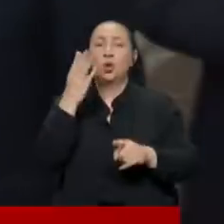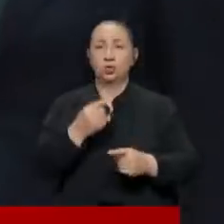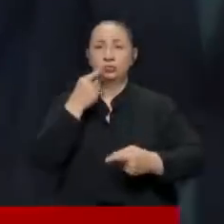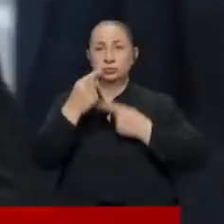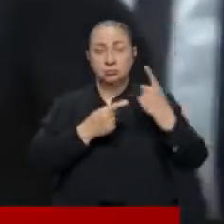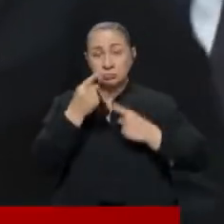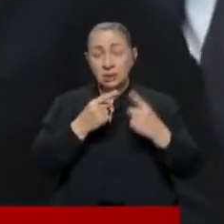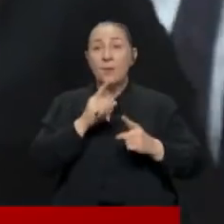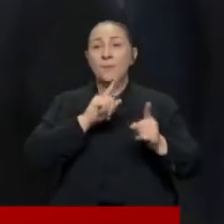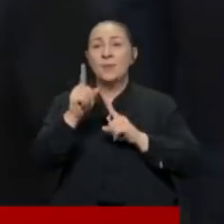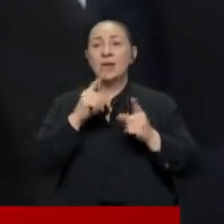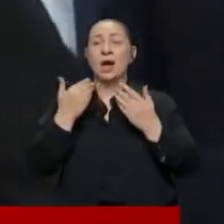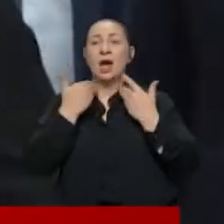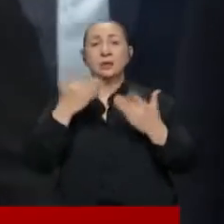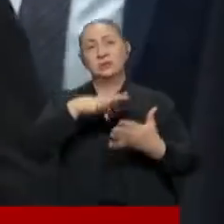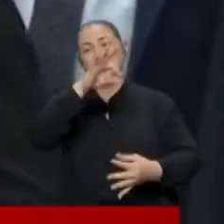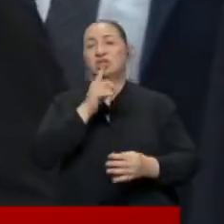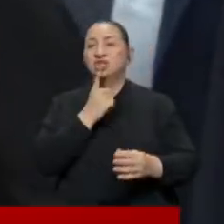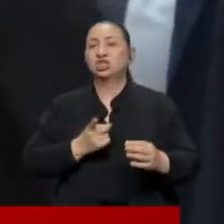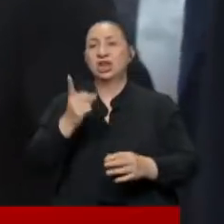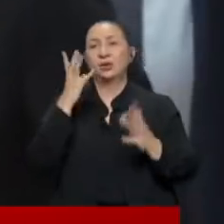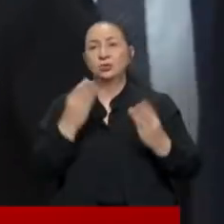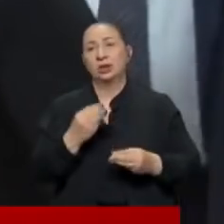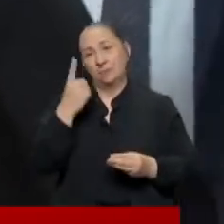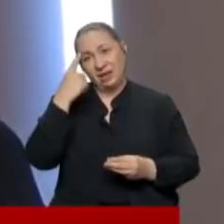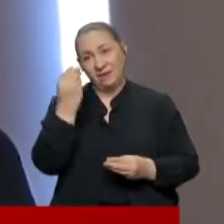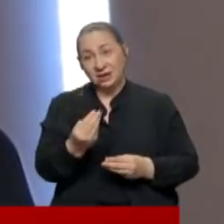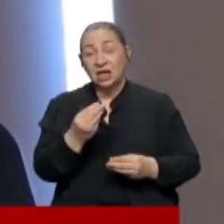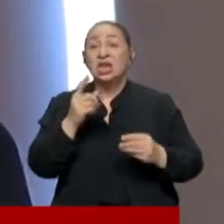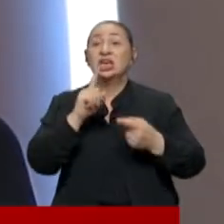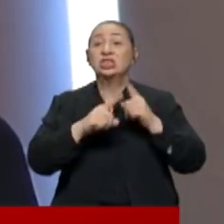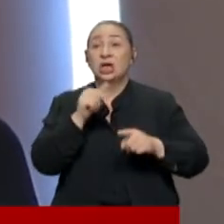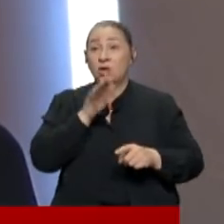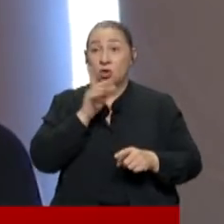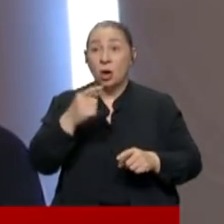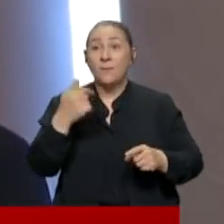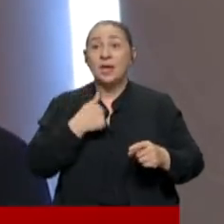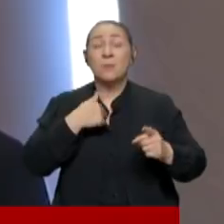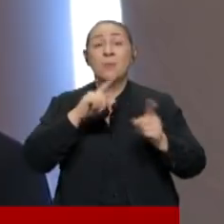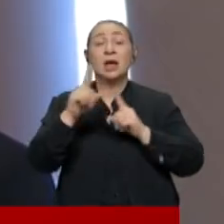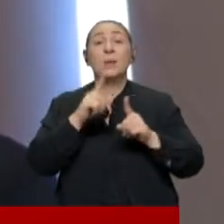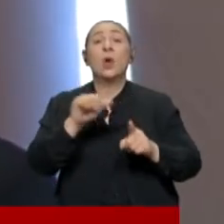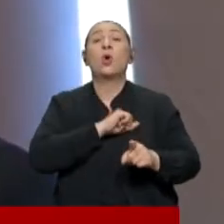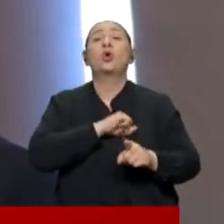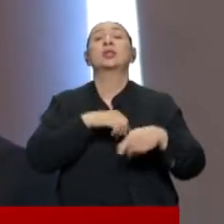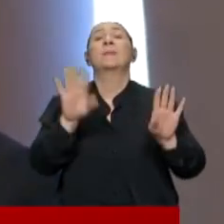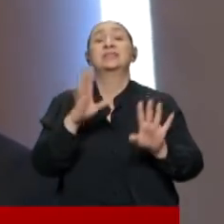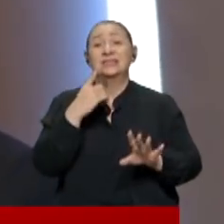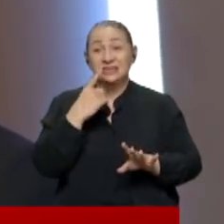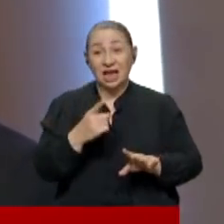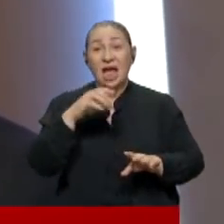olduğu iddiasıyla mahkeme hakimi hakkında şikayette bulunacaklarını bildirdi Kılıçdaroğlu benim mahkeme ile korkutamazsınız